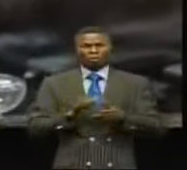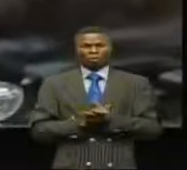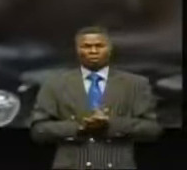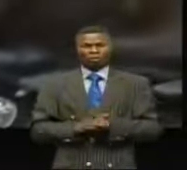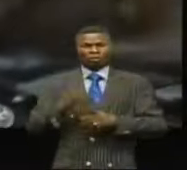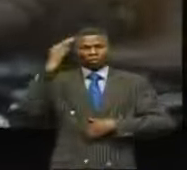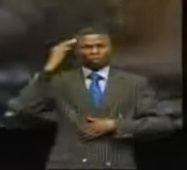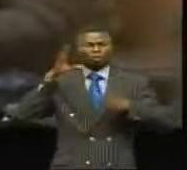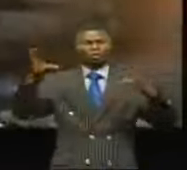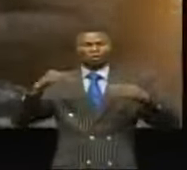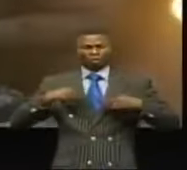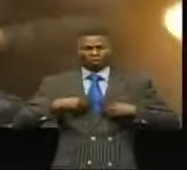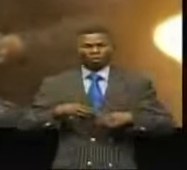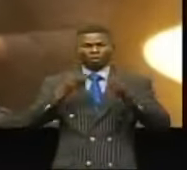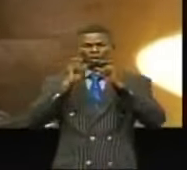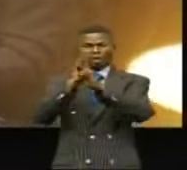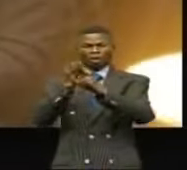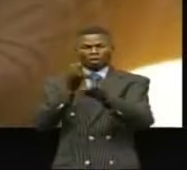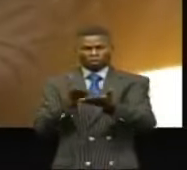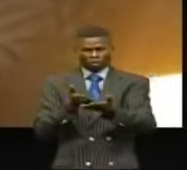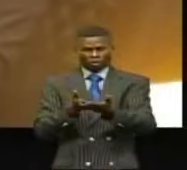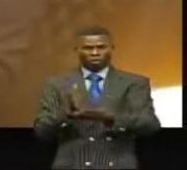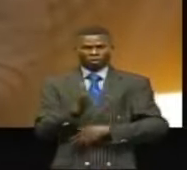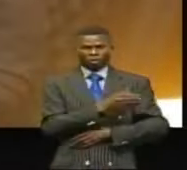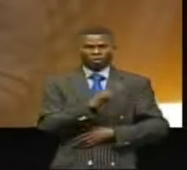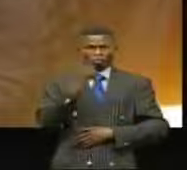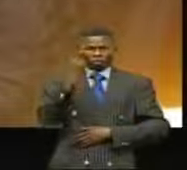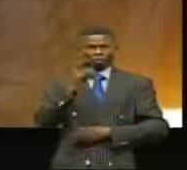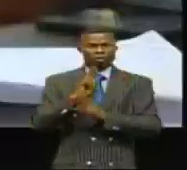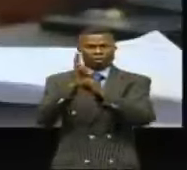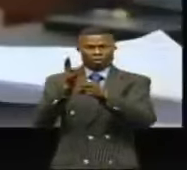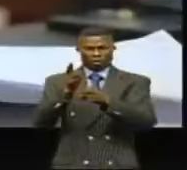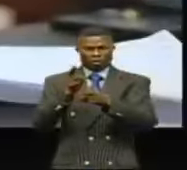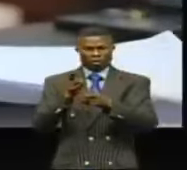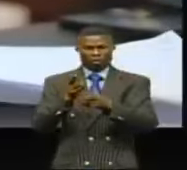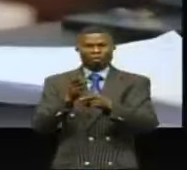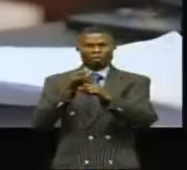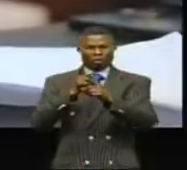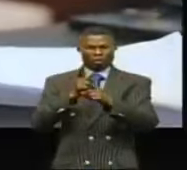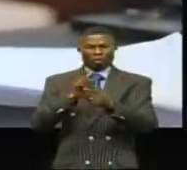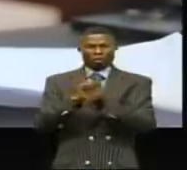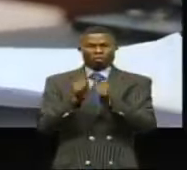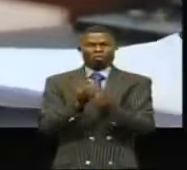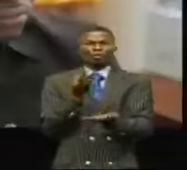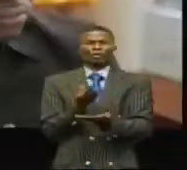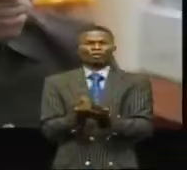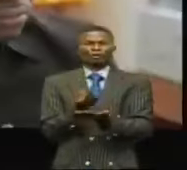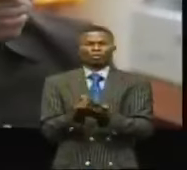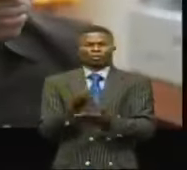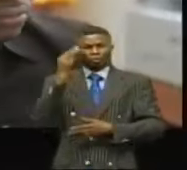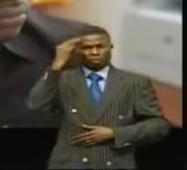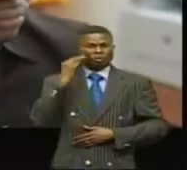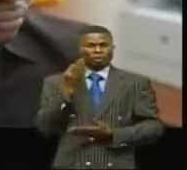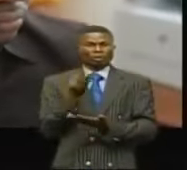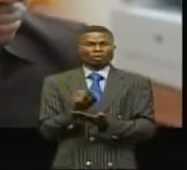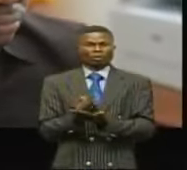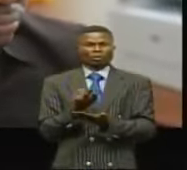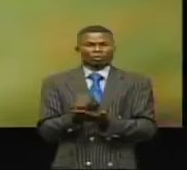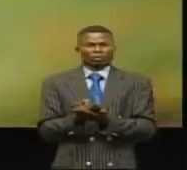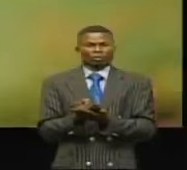a pris acte de ces rapports. Deux rapports relevant du secteur des finances. Le ministre des Finances